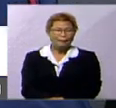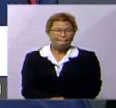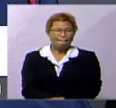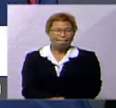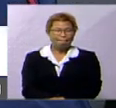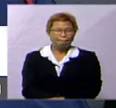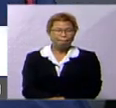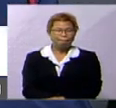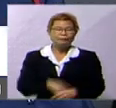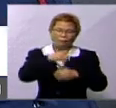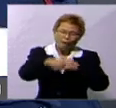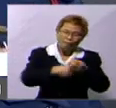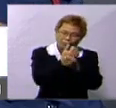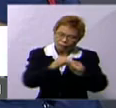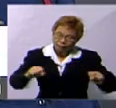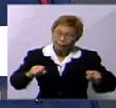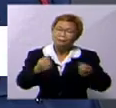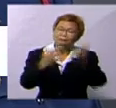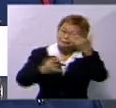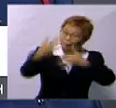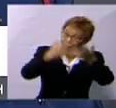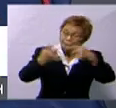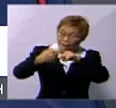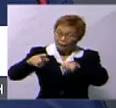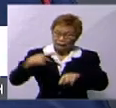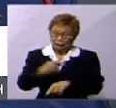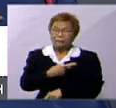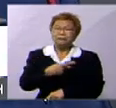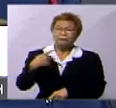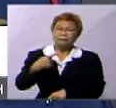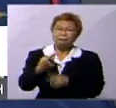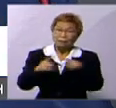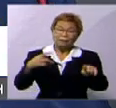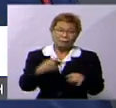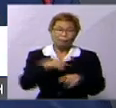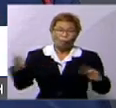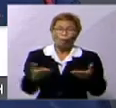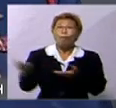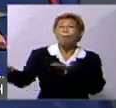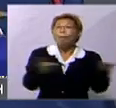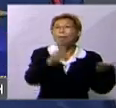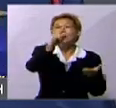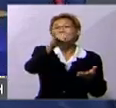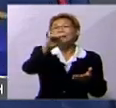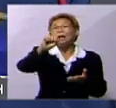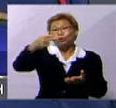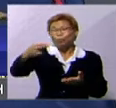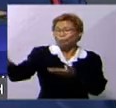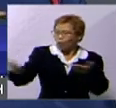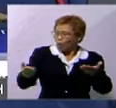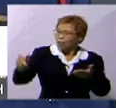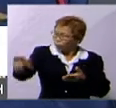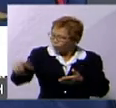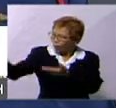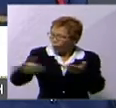kabinet keselamatan kebakaran tetapi kita juga bawaos untuk m di tempattempat